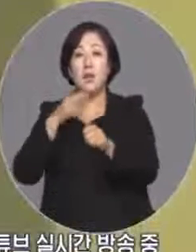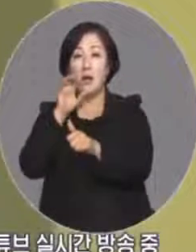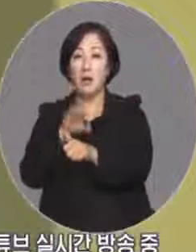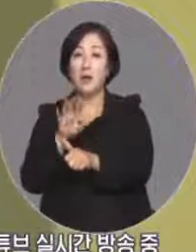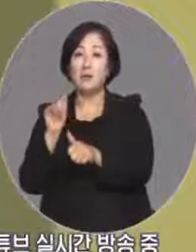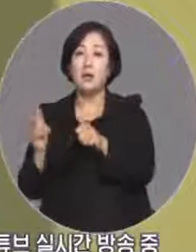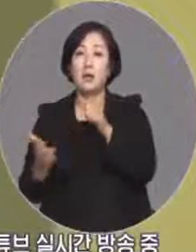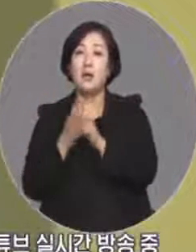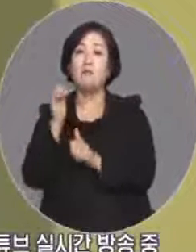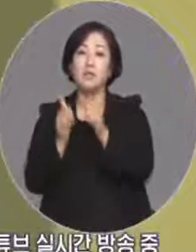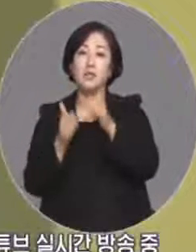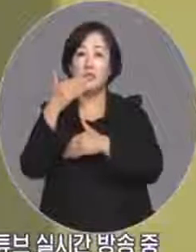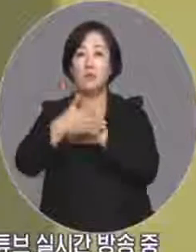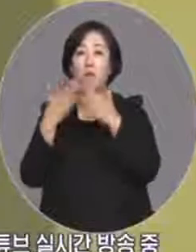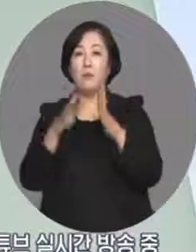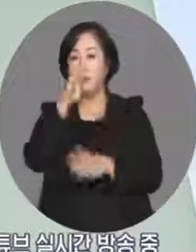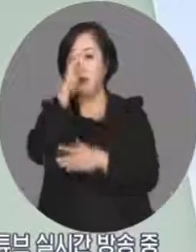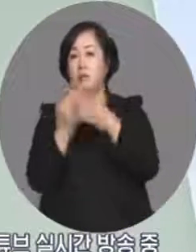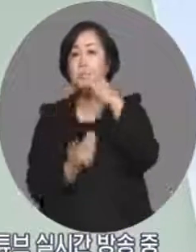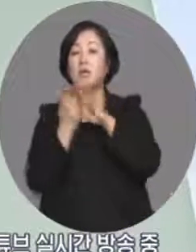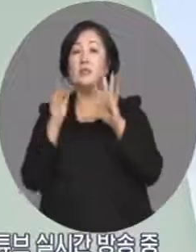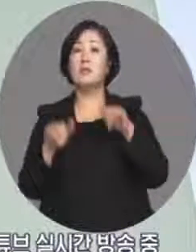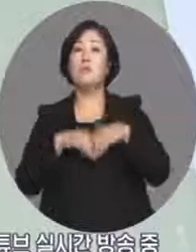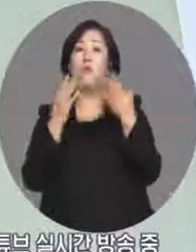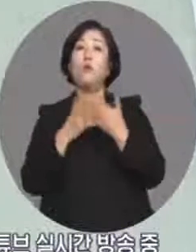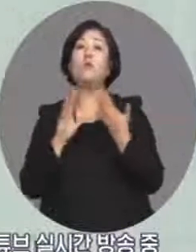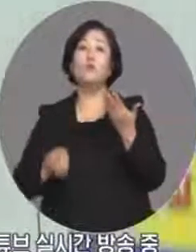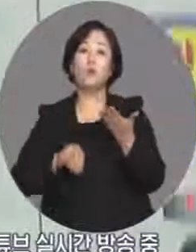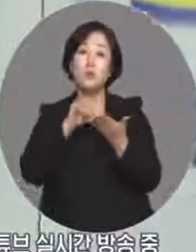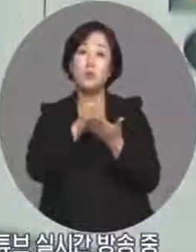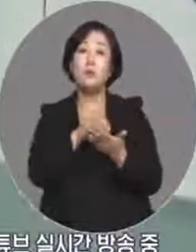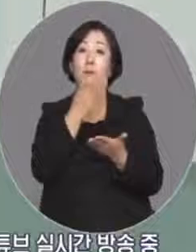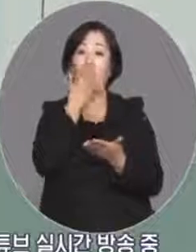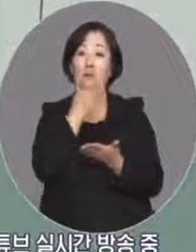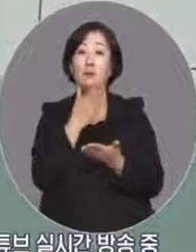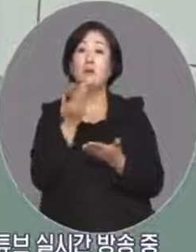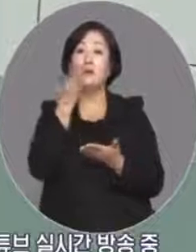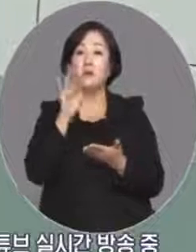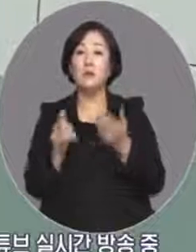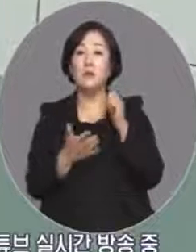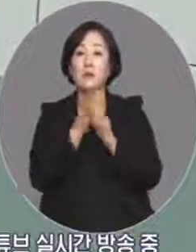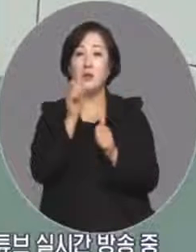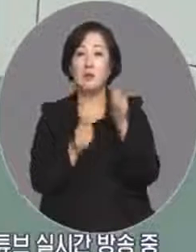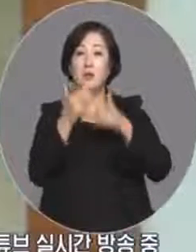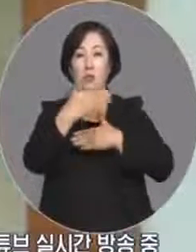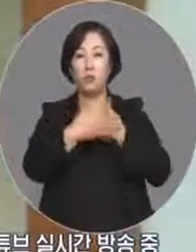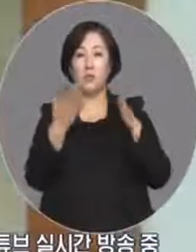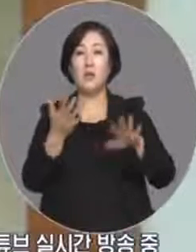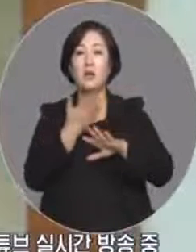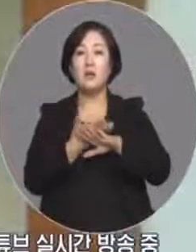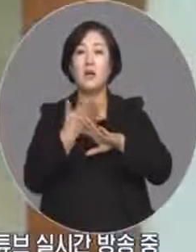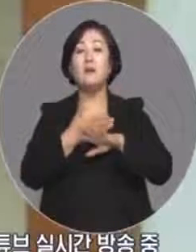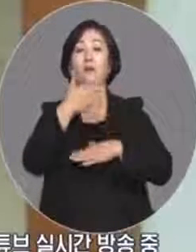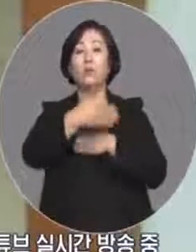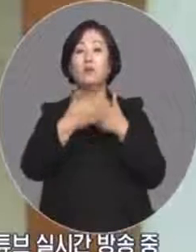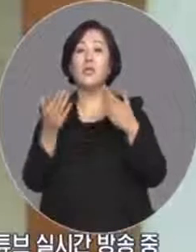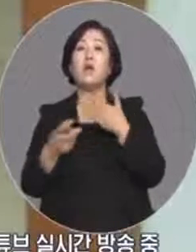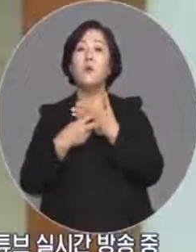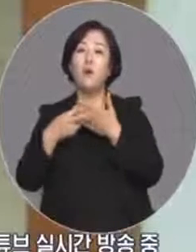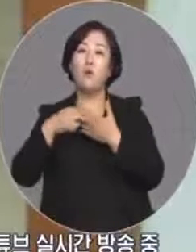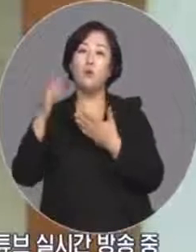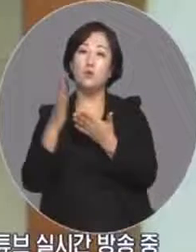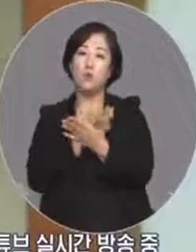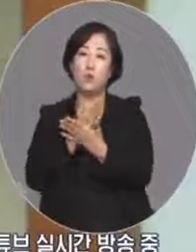물론 시험 당일 유증상자도 모두 응시할 수 있습니다. 다만 수능을 치르는 공간은 별도 시험실과 병원